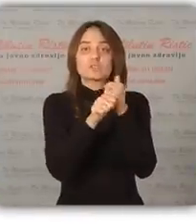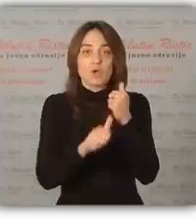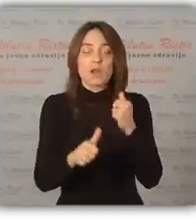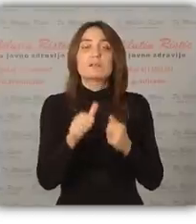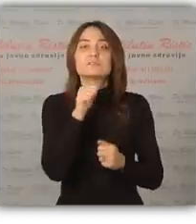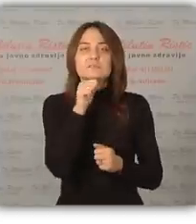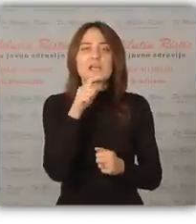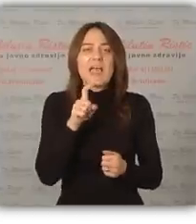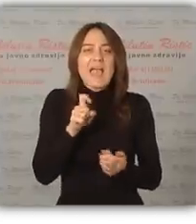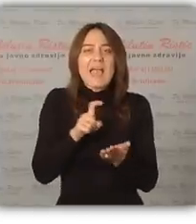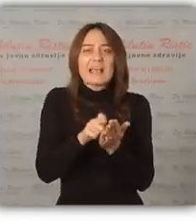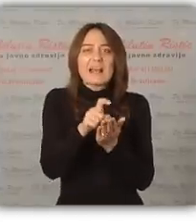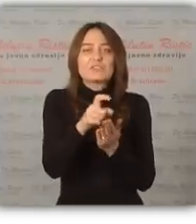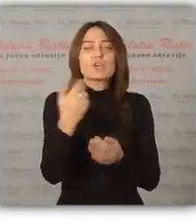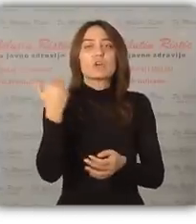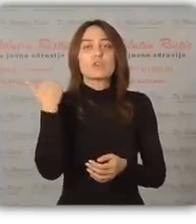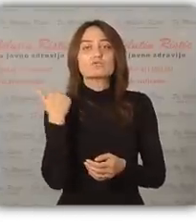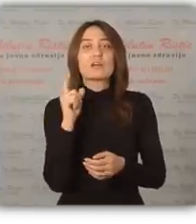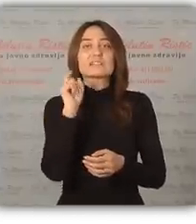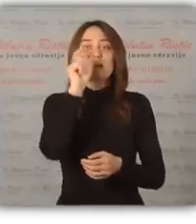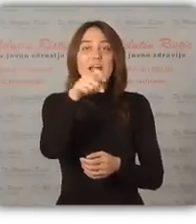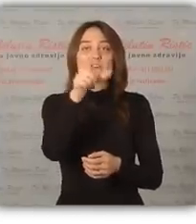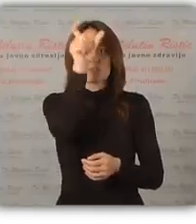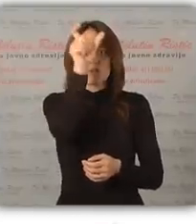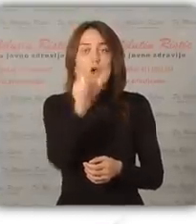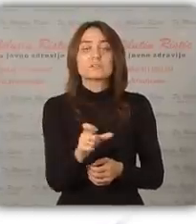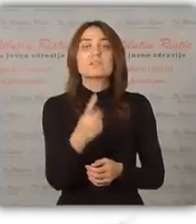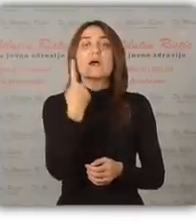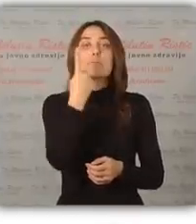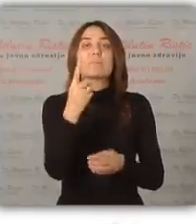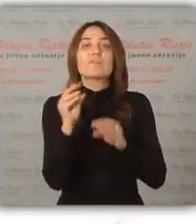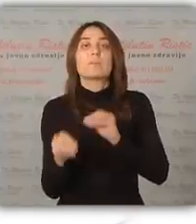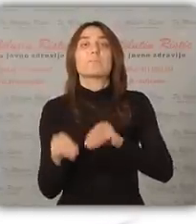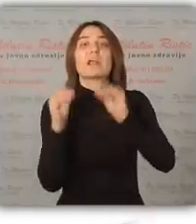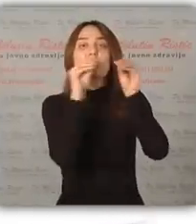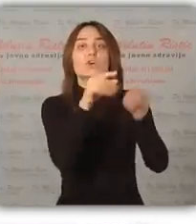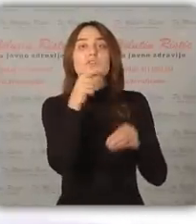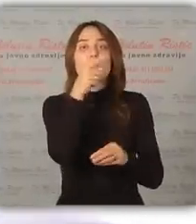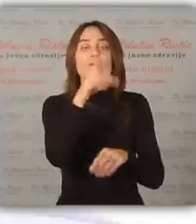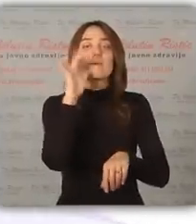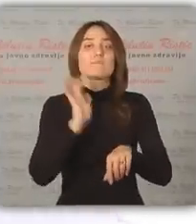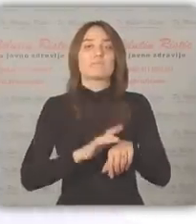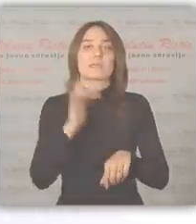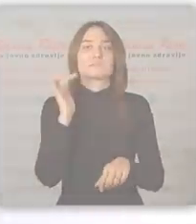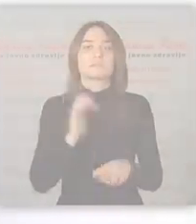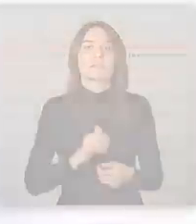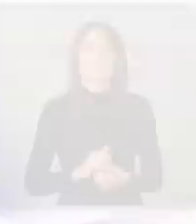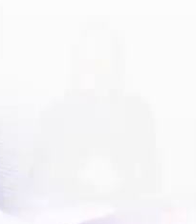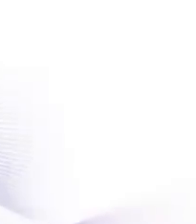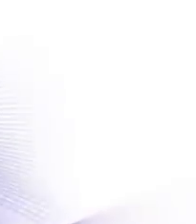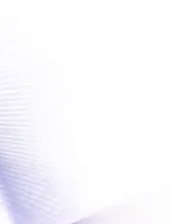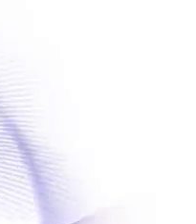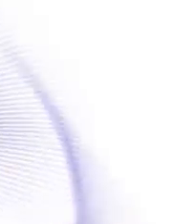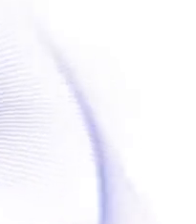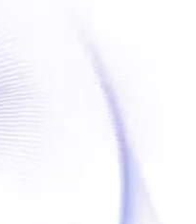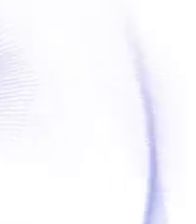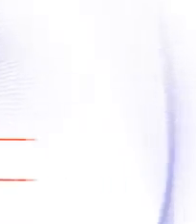eliminiše stolicom, pa i kliconoše i zaražene osobe su prvi prenosioci ove infekcije.